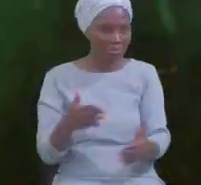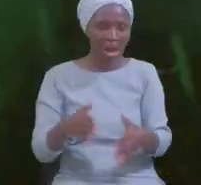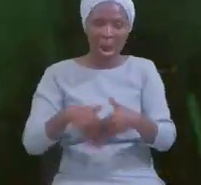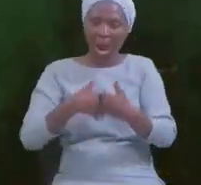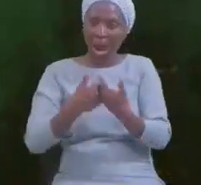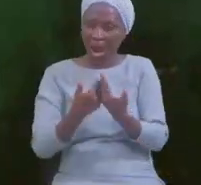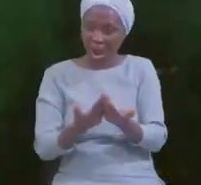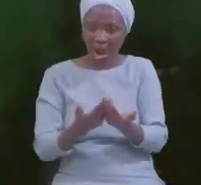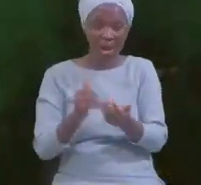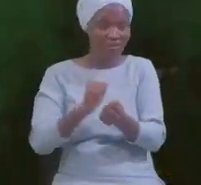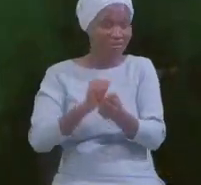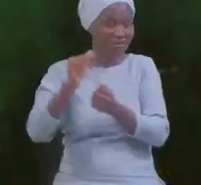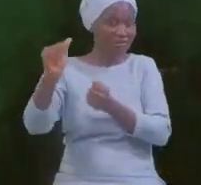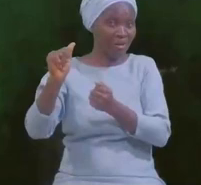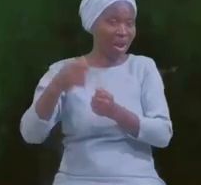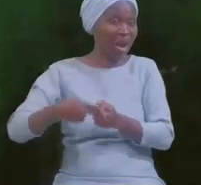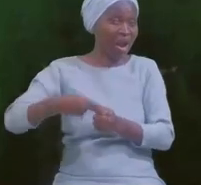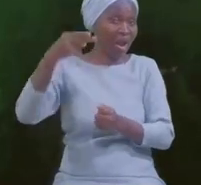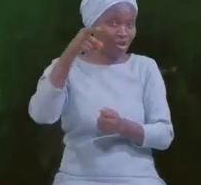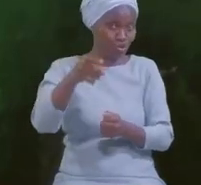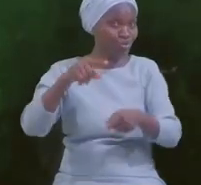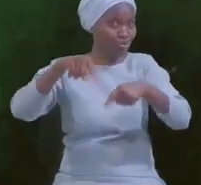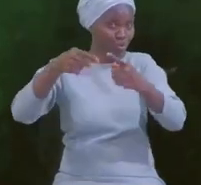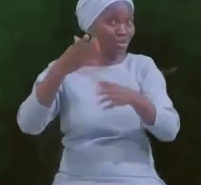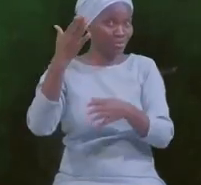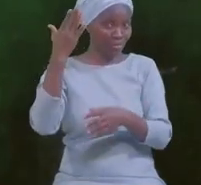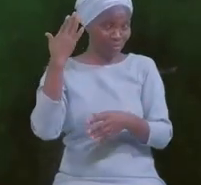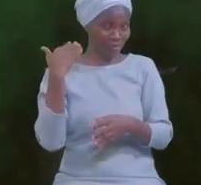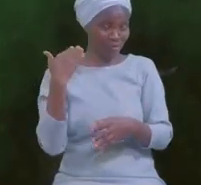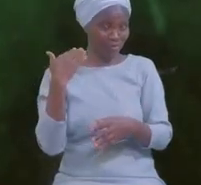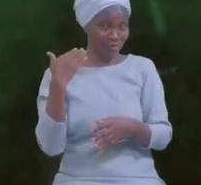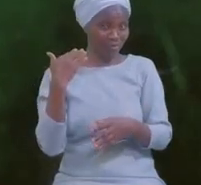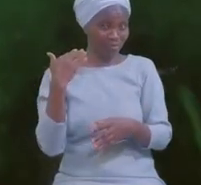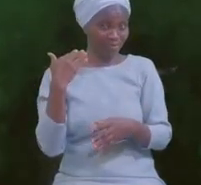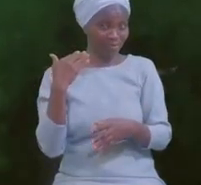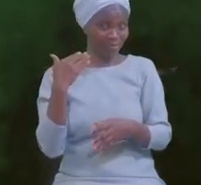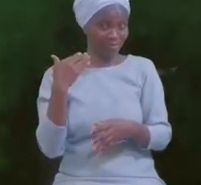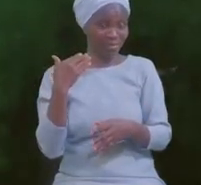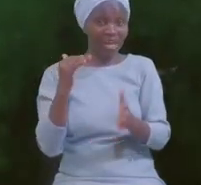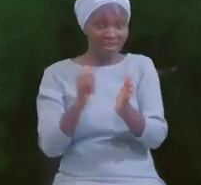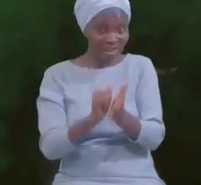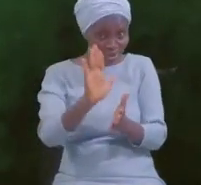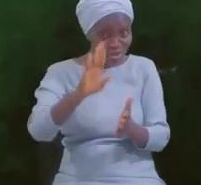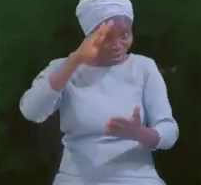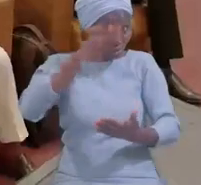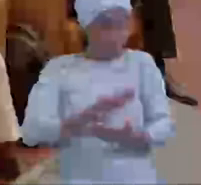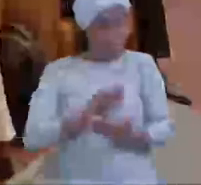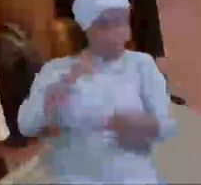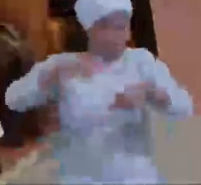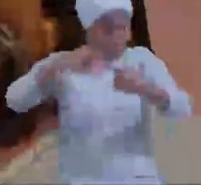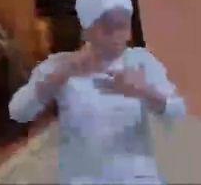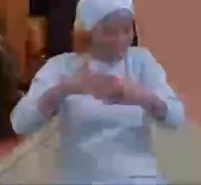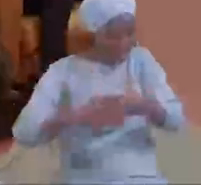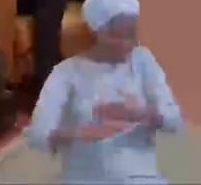Quel que soit votre niveau, votre hauteur d'études, votre fils ira au-delà de ce